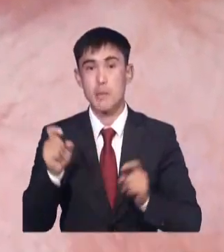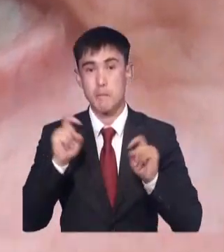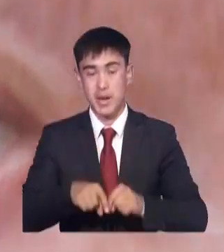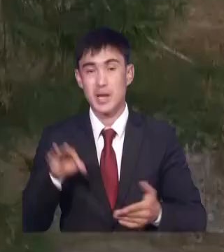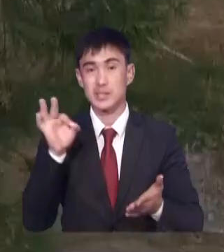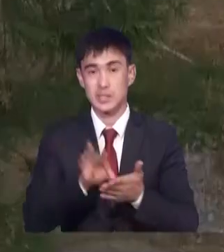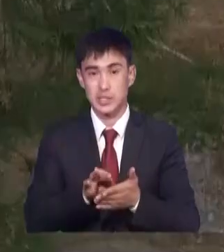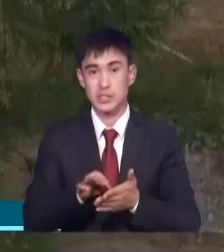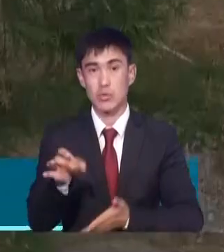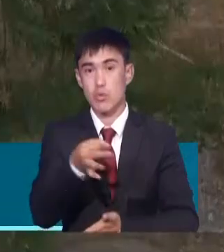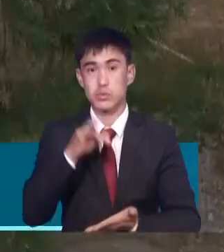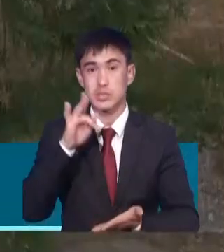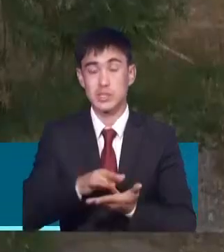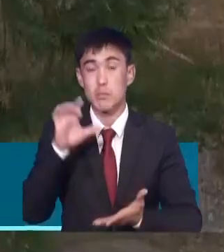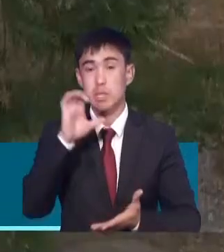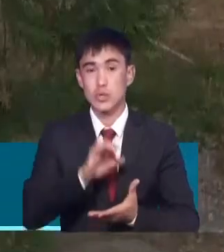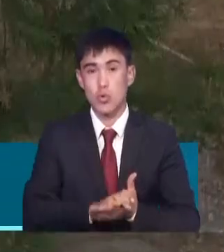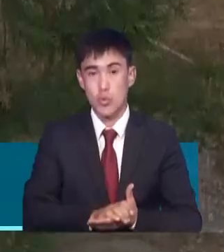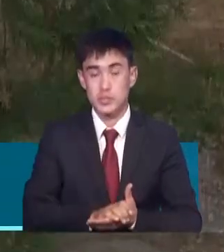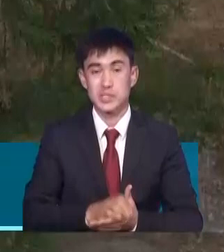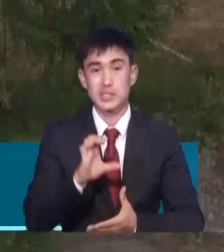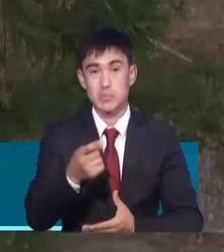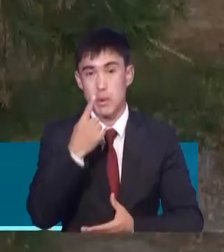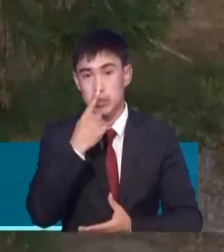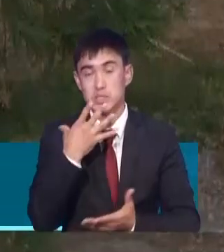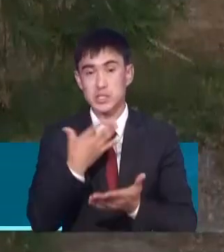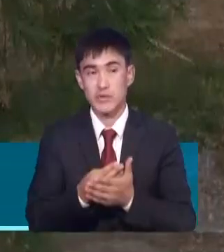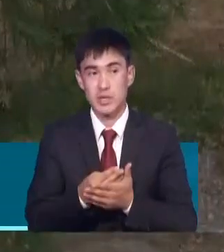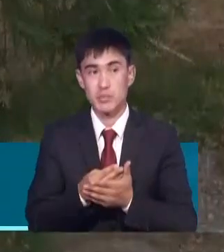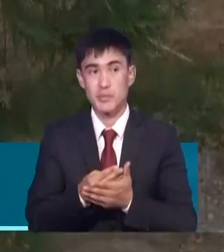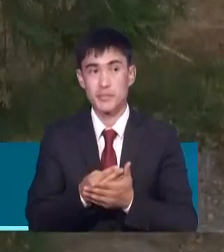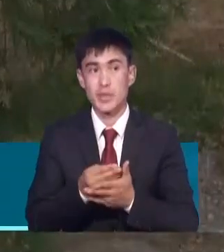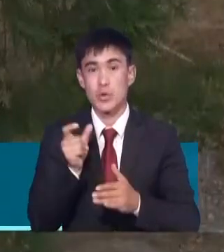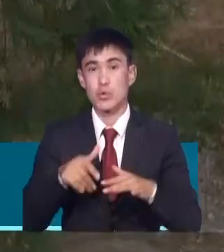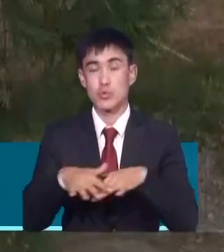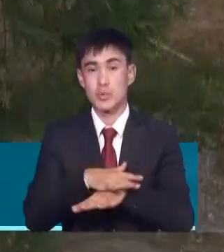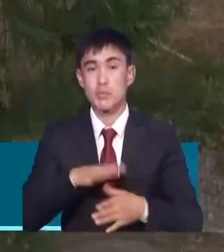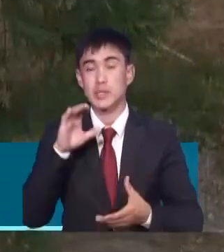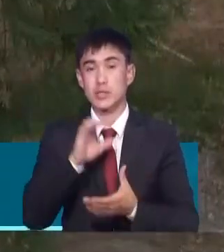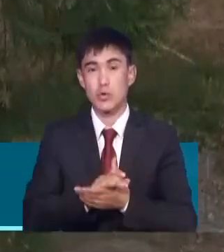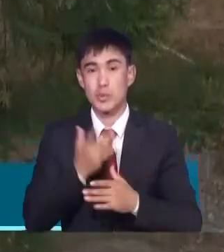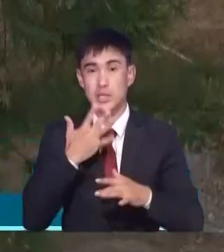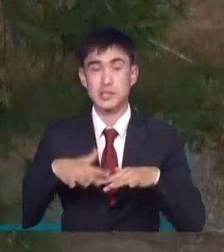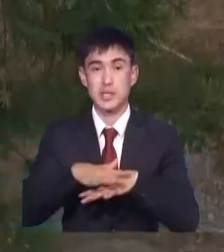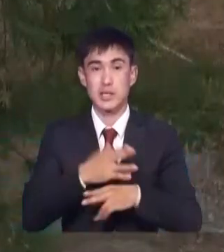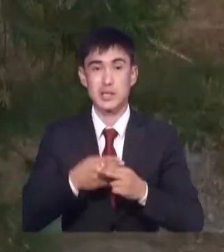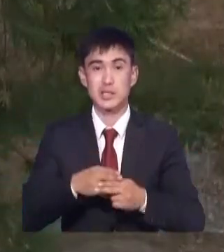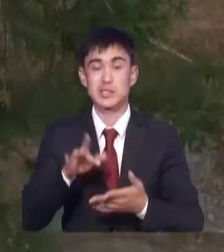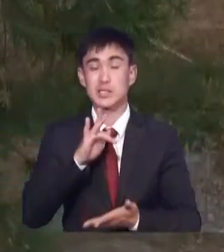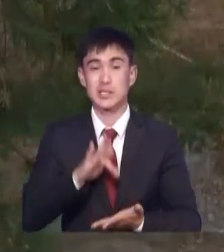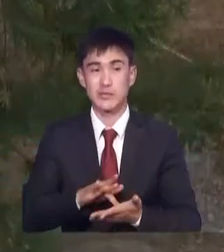в областные центры, познакомиться поближе со своими людьми и познакомить население этих